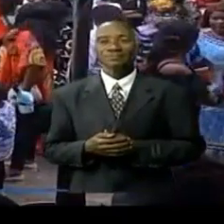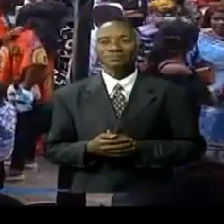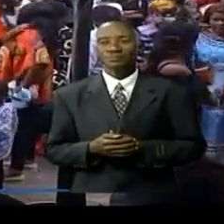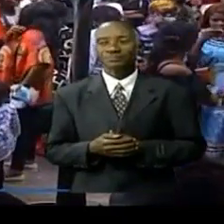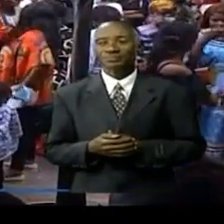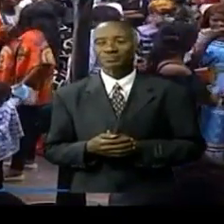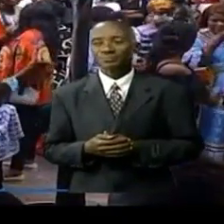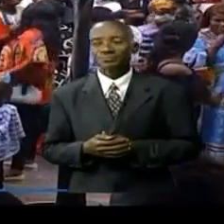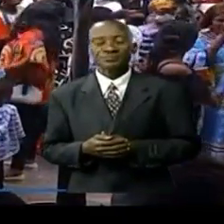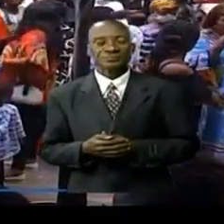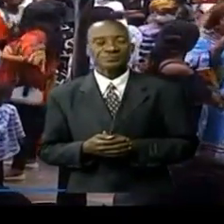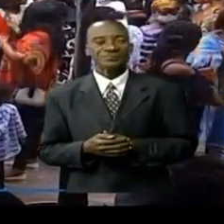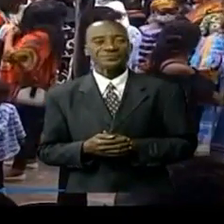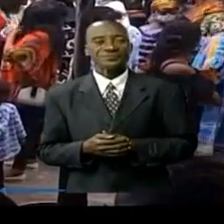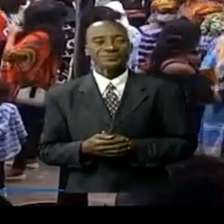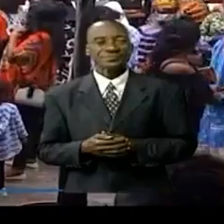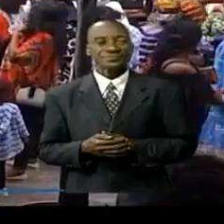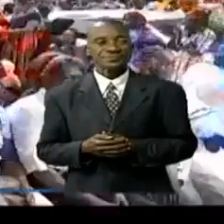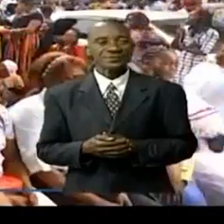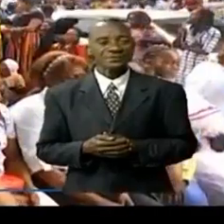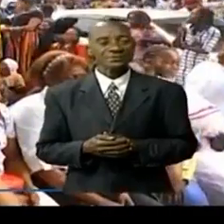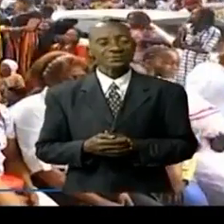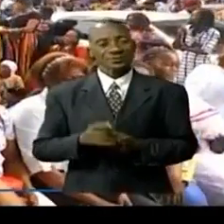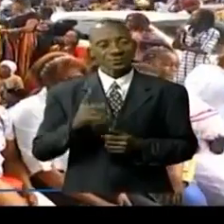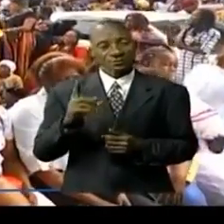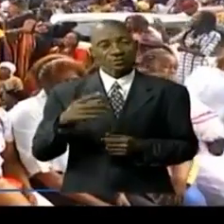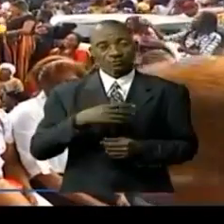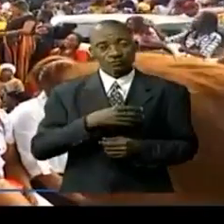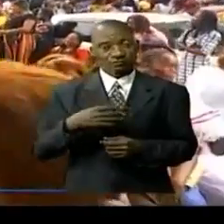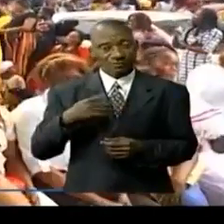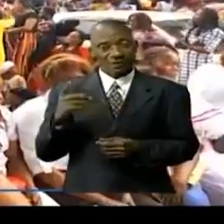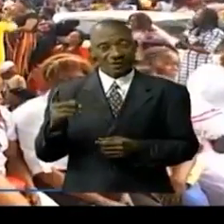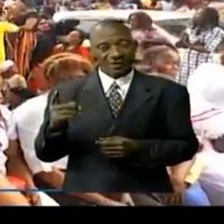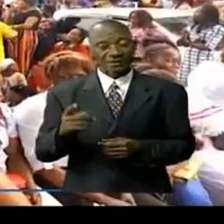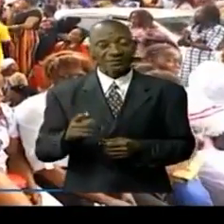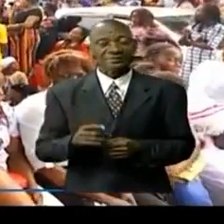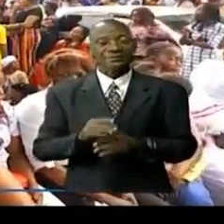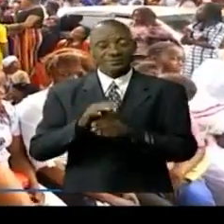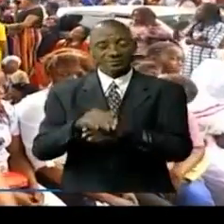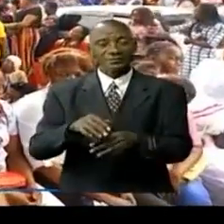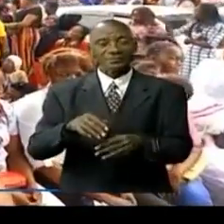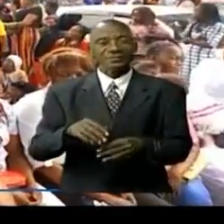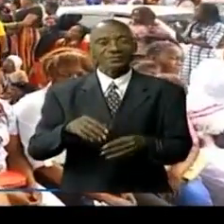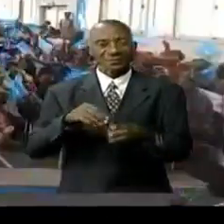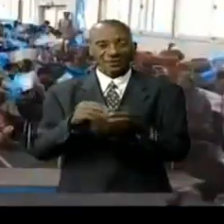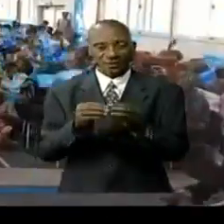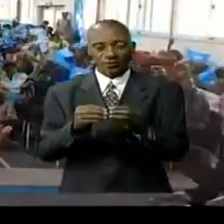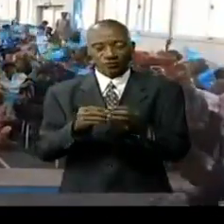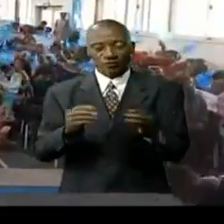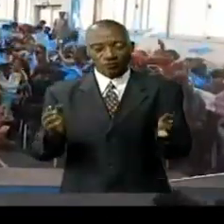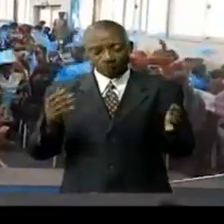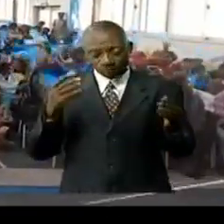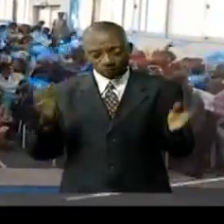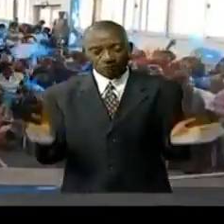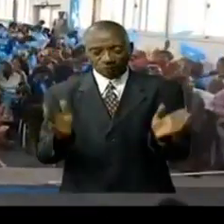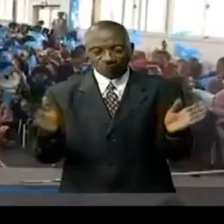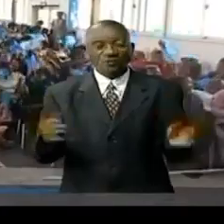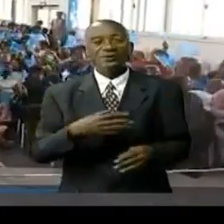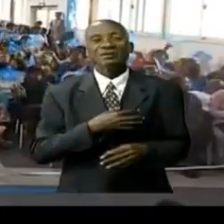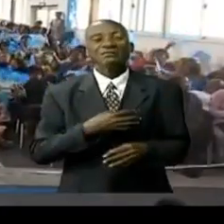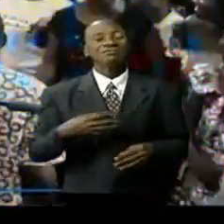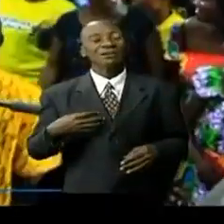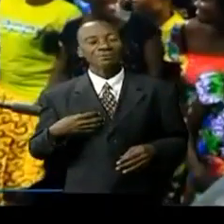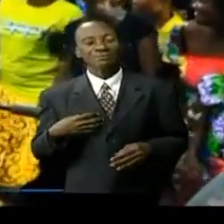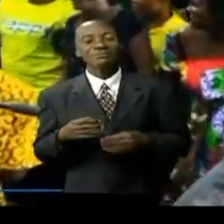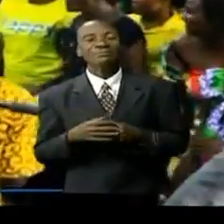de Kinshasa a servi de cadre à cette cérémonie de sensibilisation des femmes à l'autodétermination et à l'unité nationale. Les